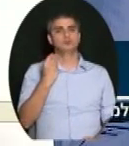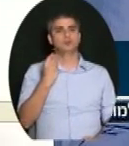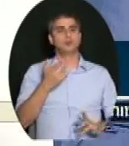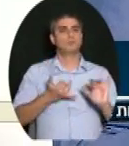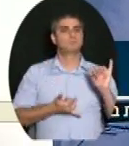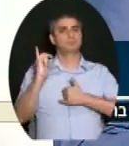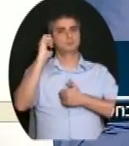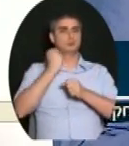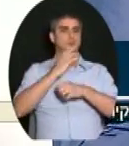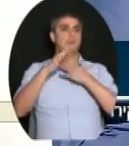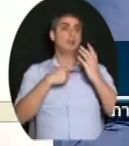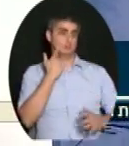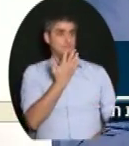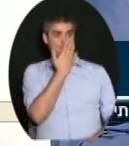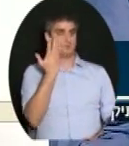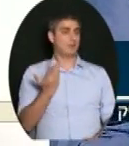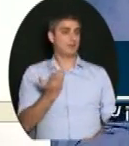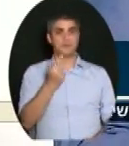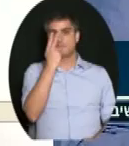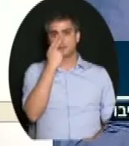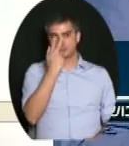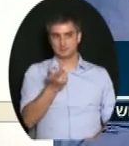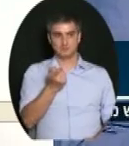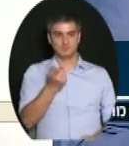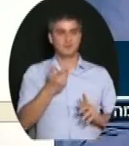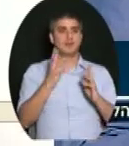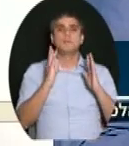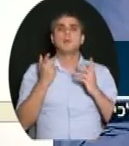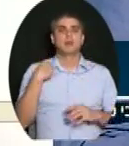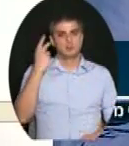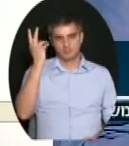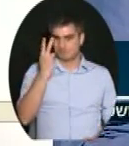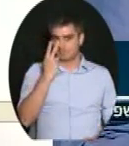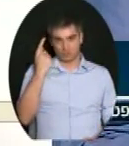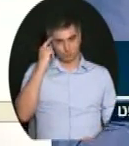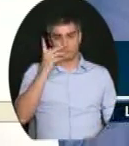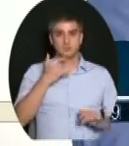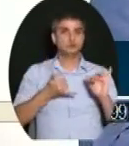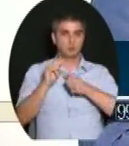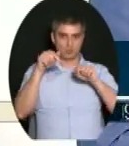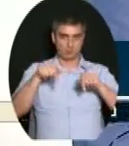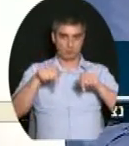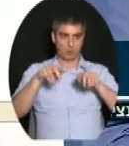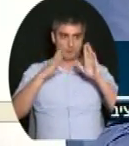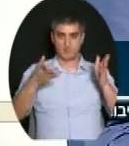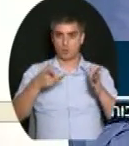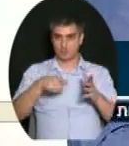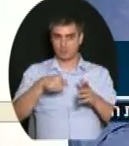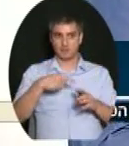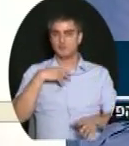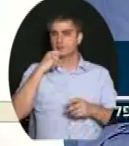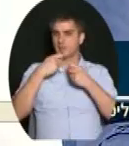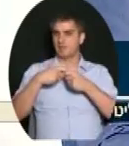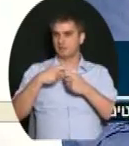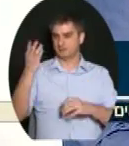בדלי. מסתבר. מנסים מלא אותו במים בועטים בו. אני חושב שמה שבועט בדלי כאן, בתוך האולפן הזה אני מדבר לחבר